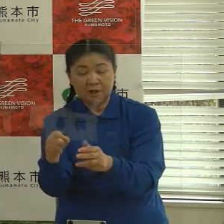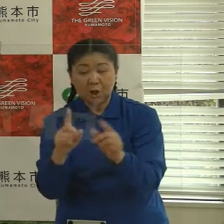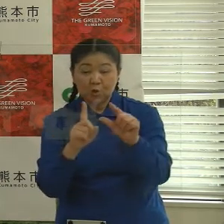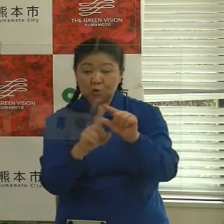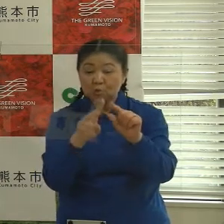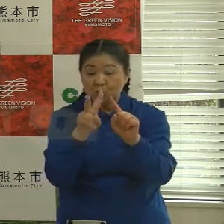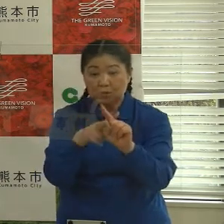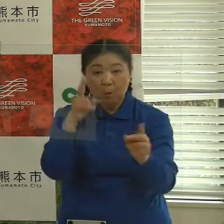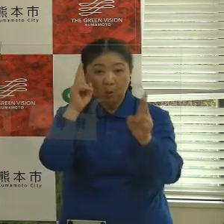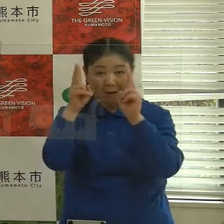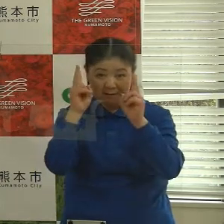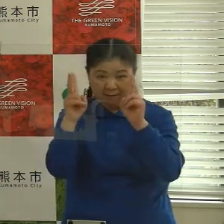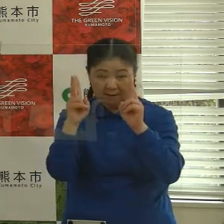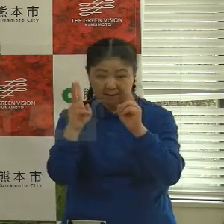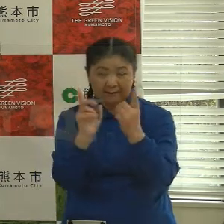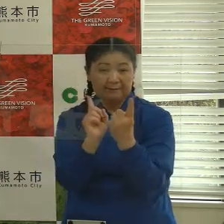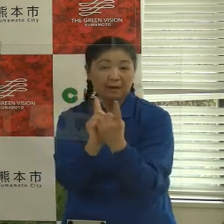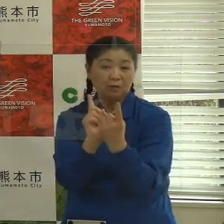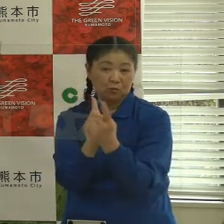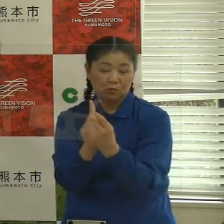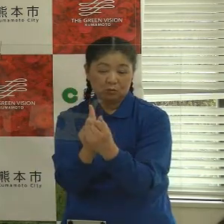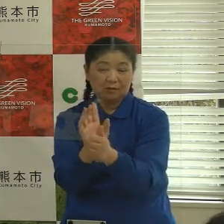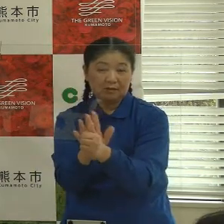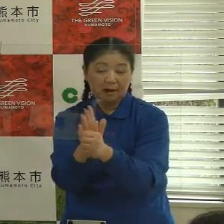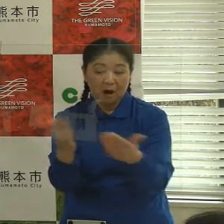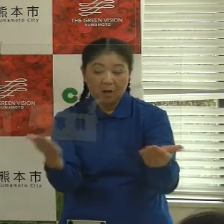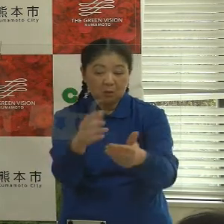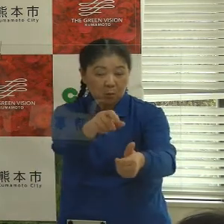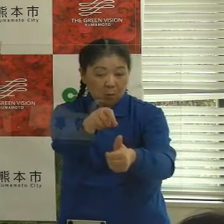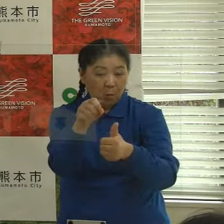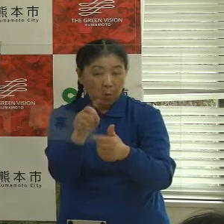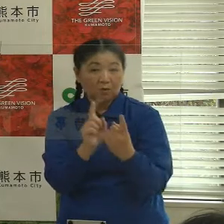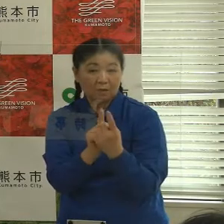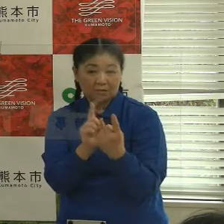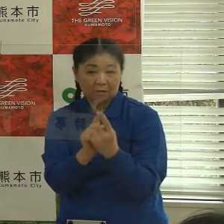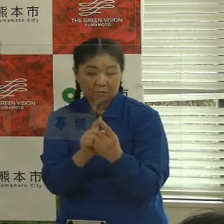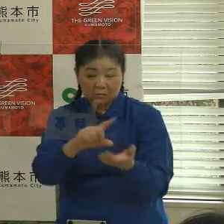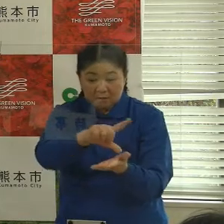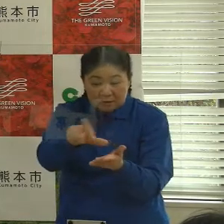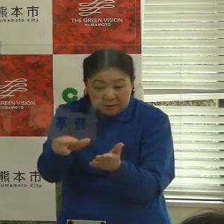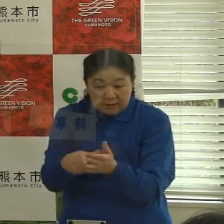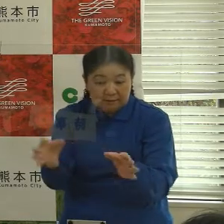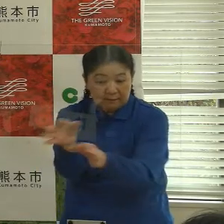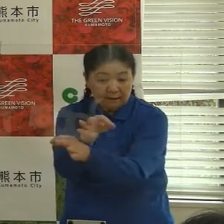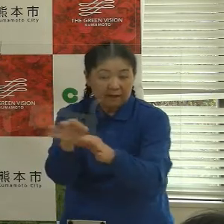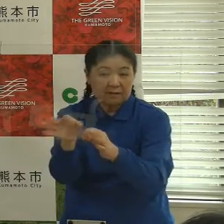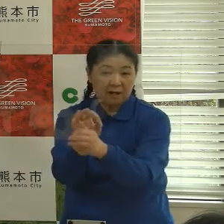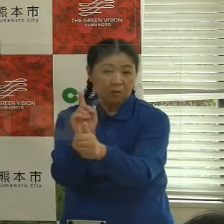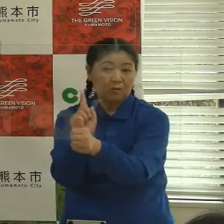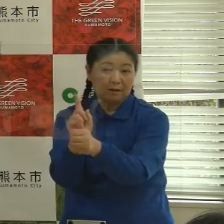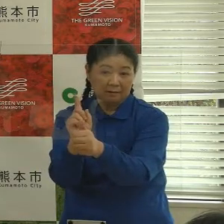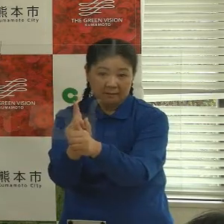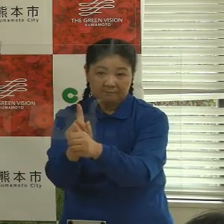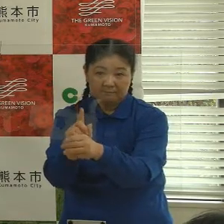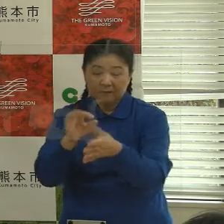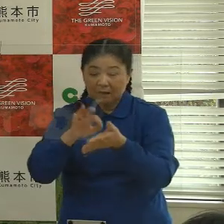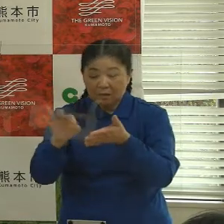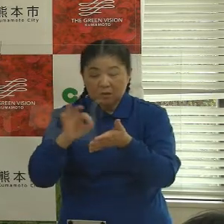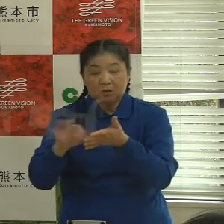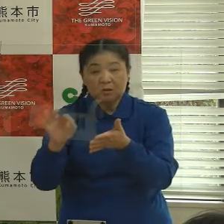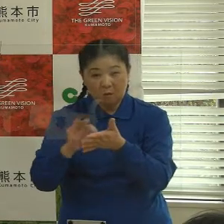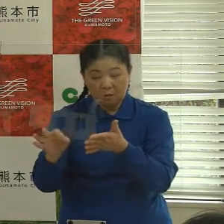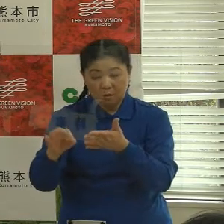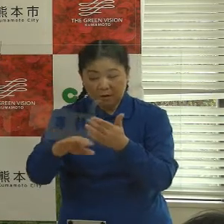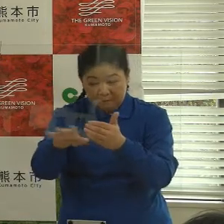小企業等への支援や雇用対策また地域経済の再建に向けた消費喚起策等